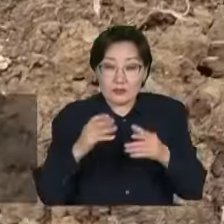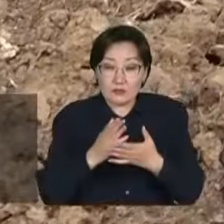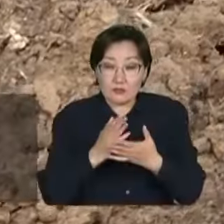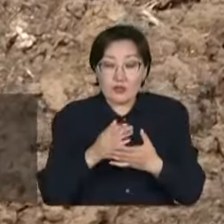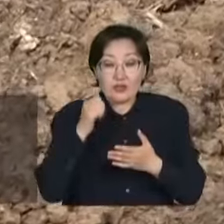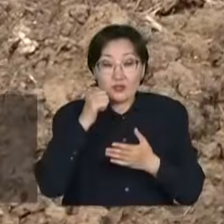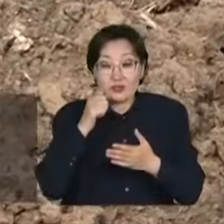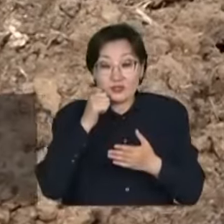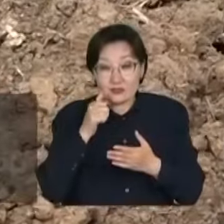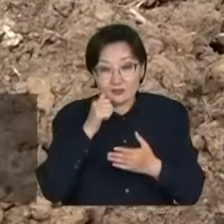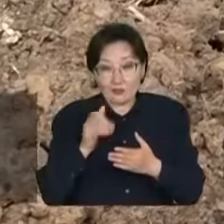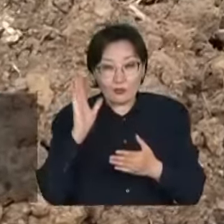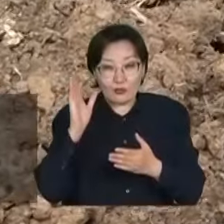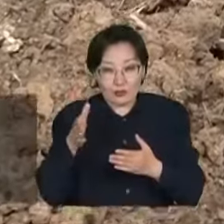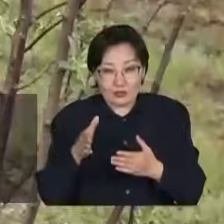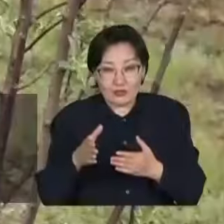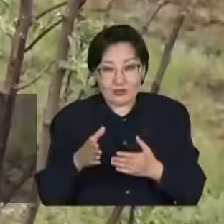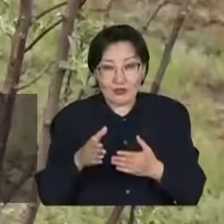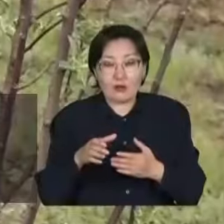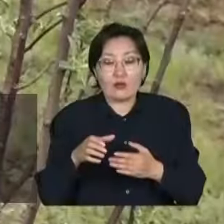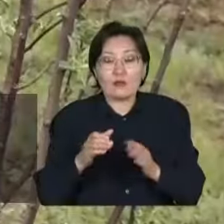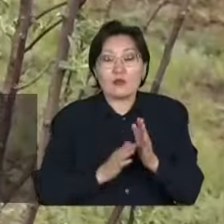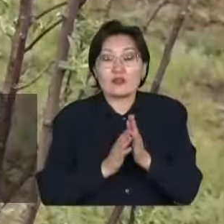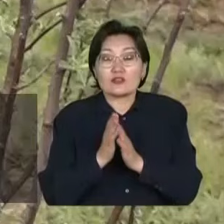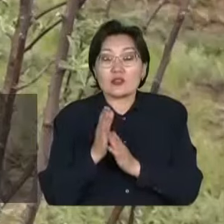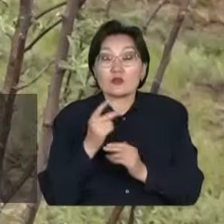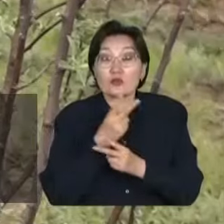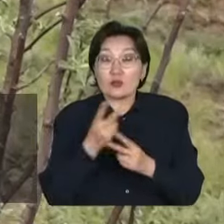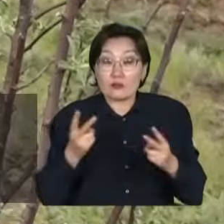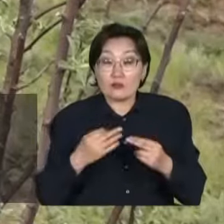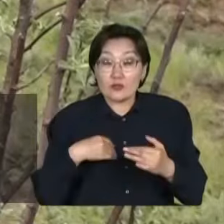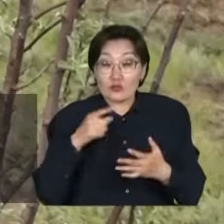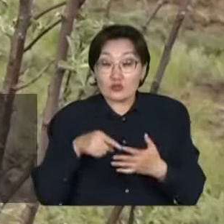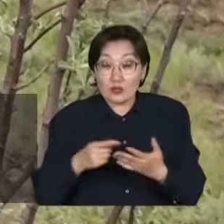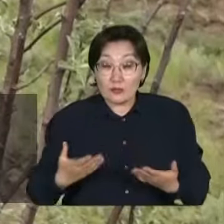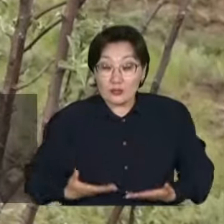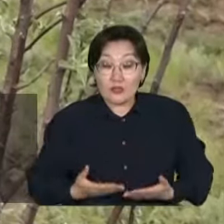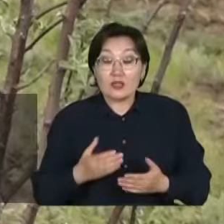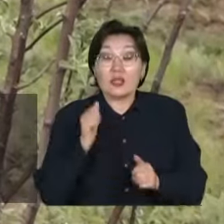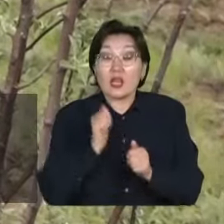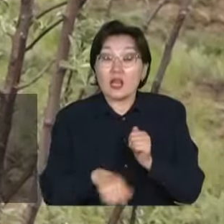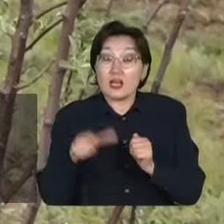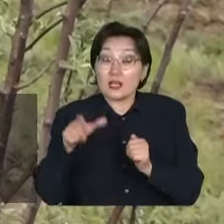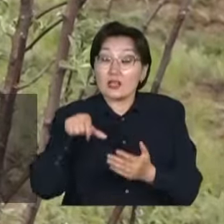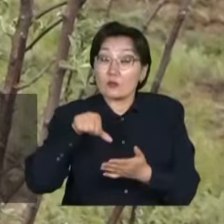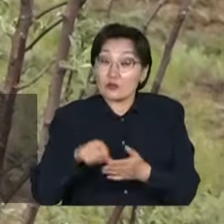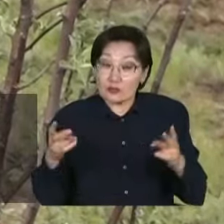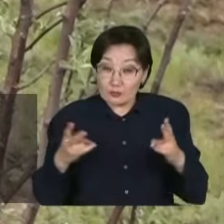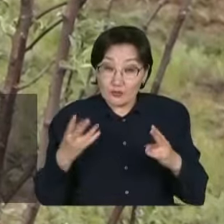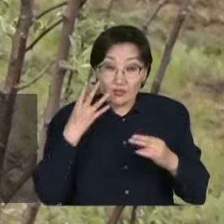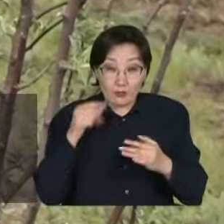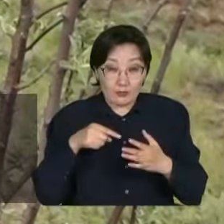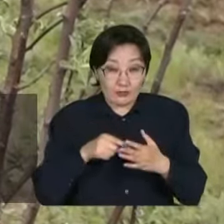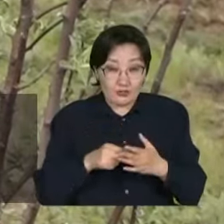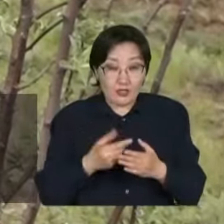Ертең бұйырса бұлардың да жемісін жейміз. Біз осы қалада тұрамыз. Біз міндетті түрде әр жан өзінің үлесін қосу керек. Осы